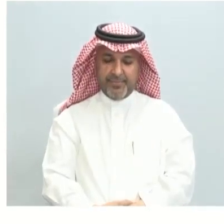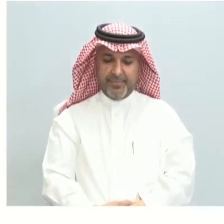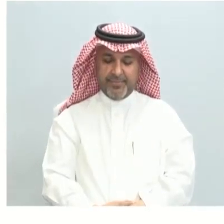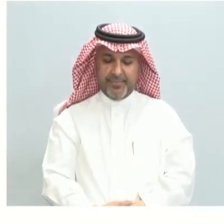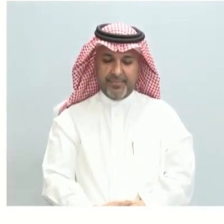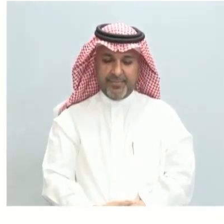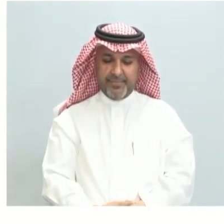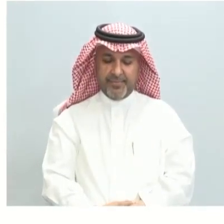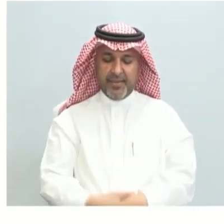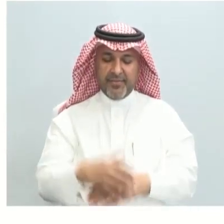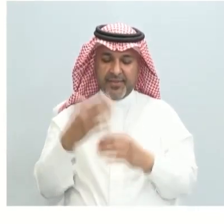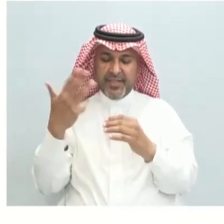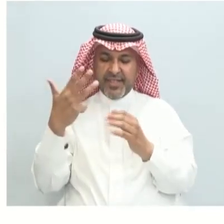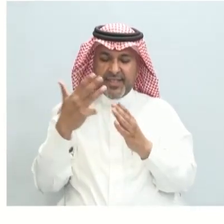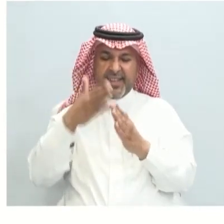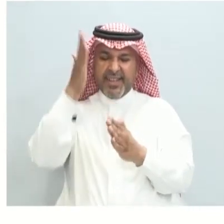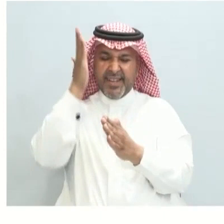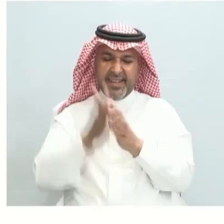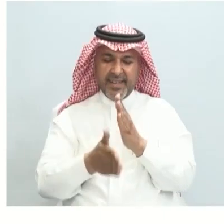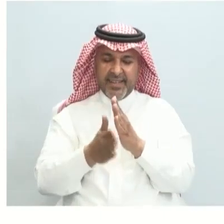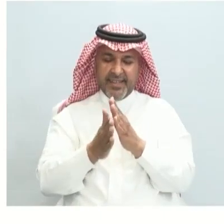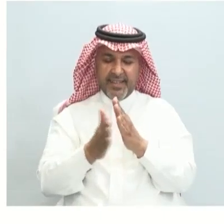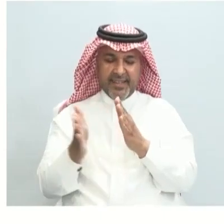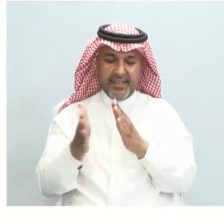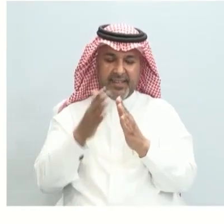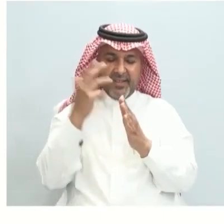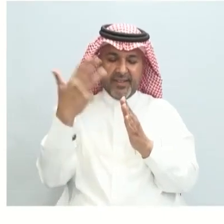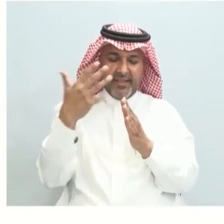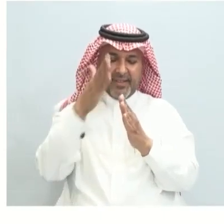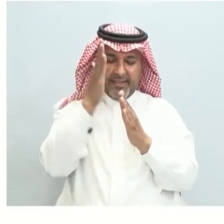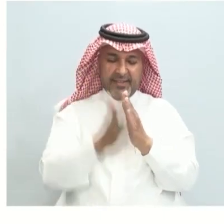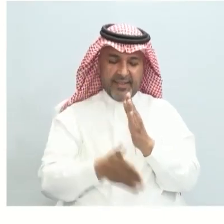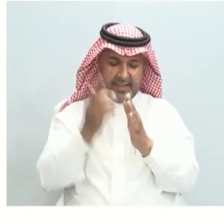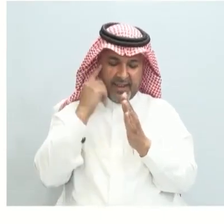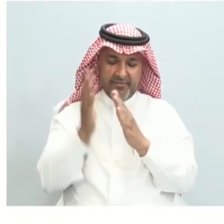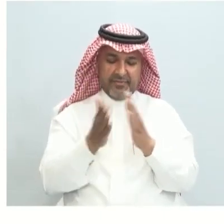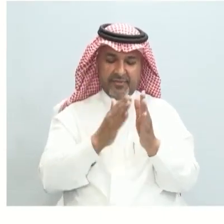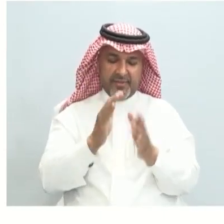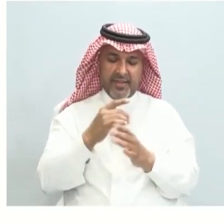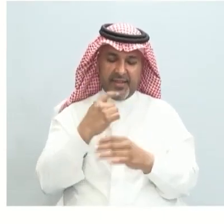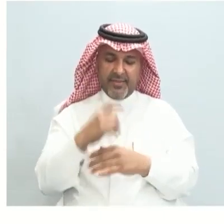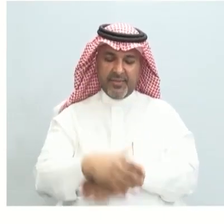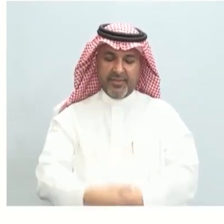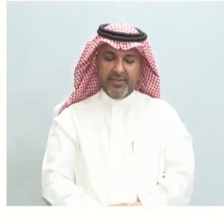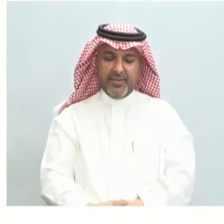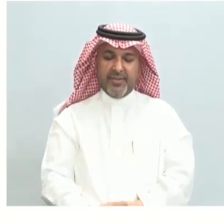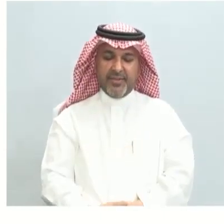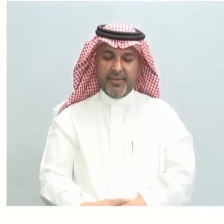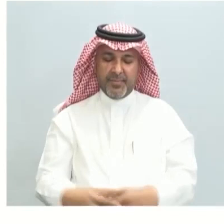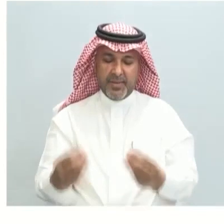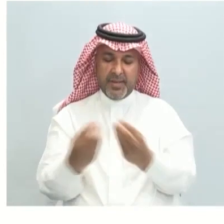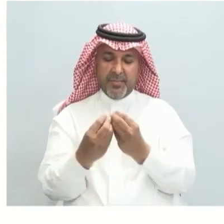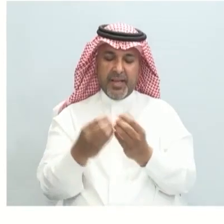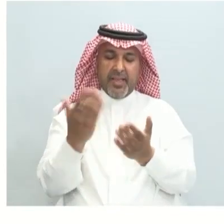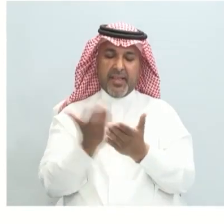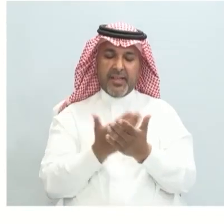حيصير في قطعه عندي كل 90 درجة لأنها تكون غير معرفة عند 90 عند الـ 270 عند الـ 450 عند فكل ما